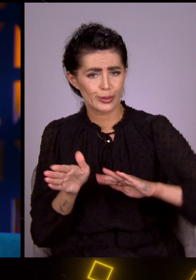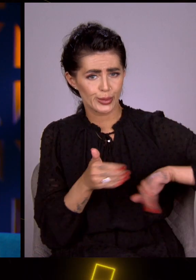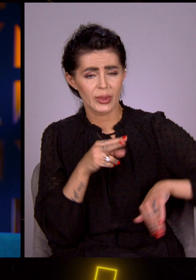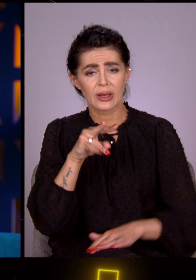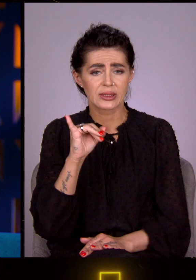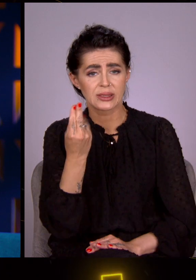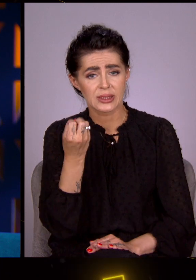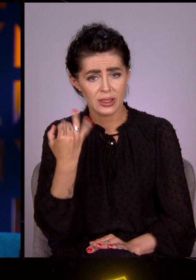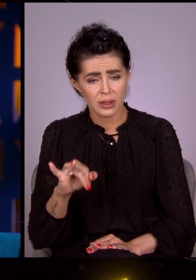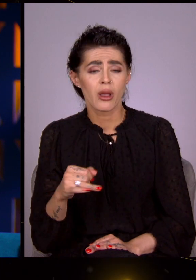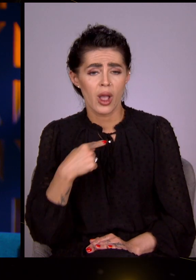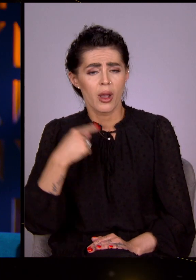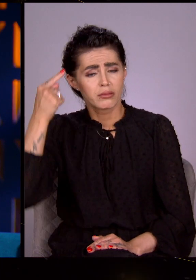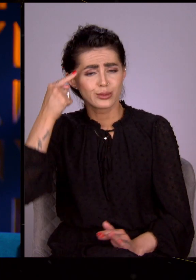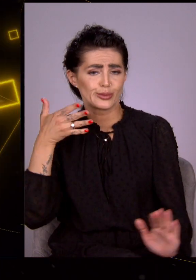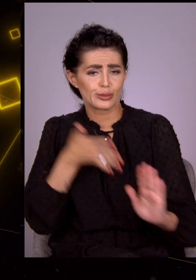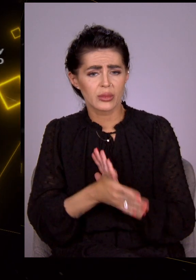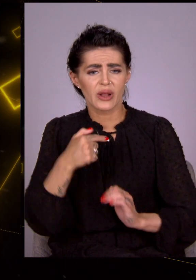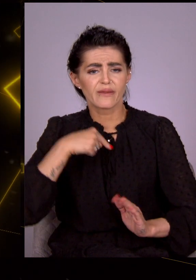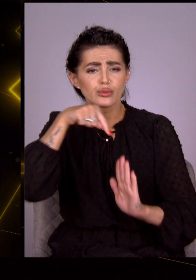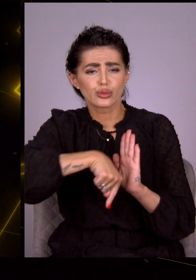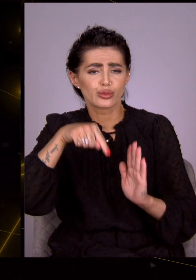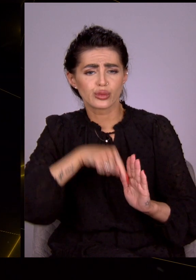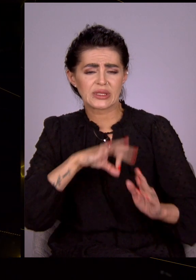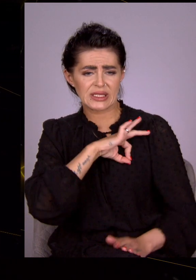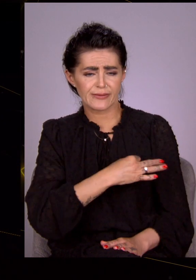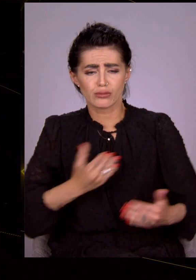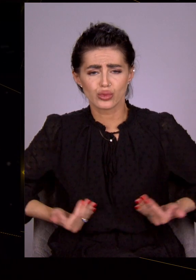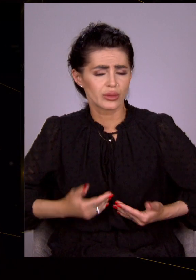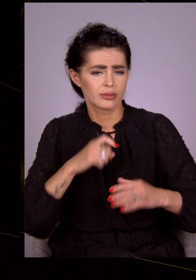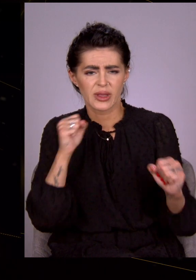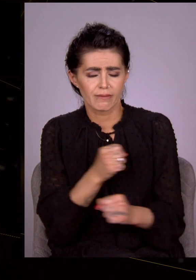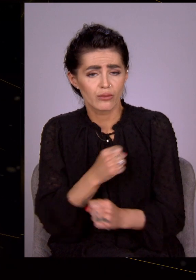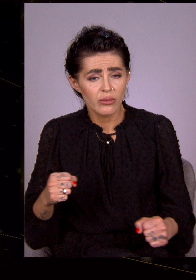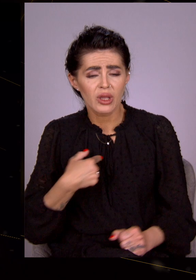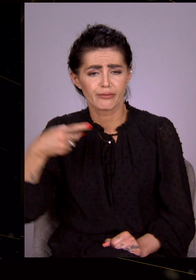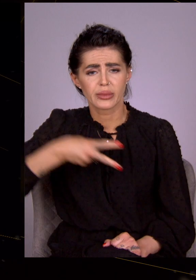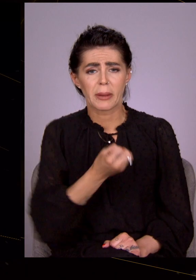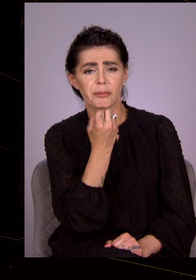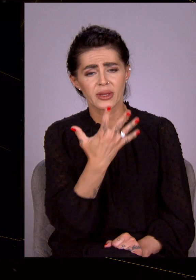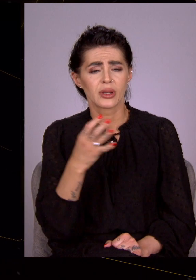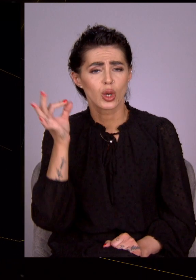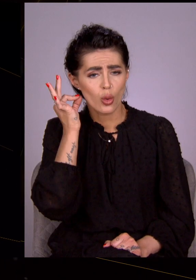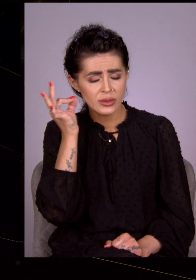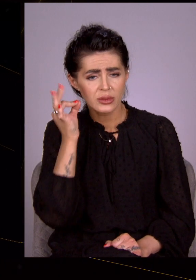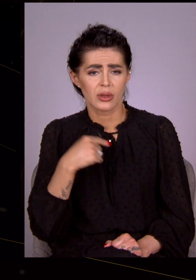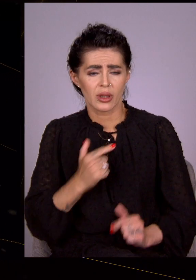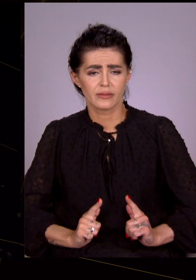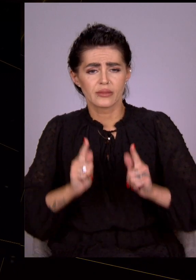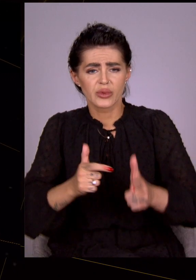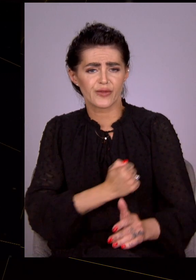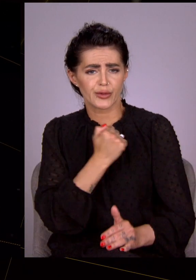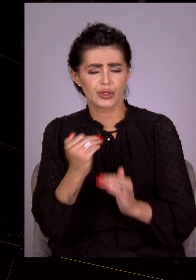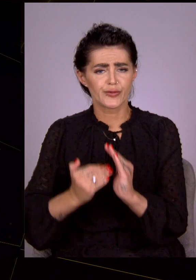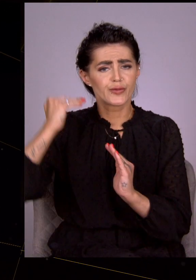було суті знаходитись в цивільному житті. І в 2015 році я вступив до вищого військового навчального